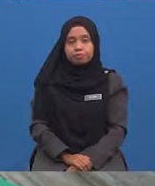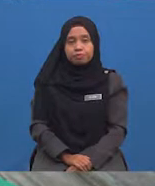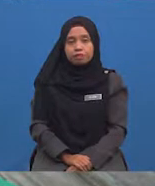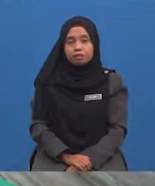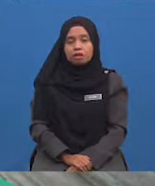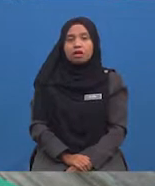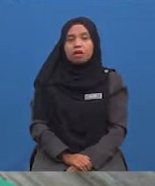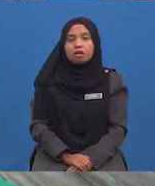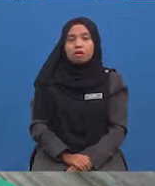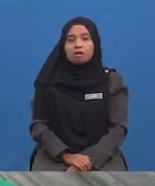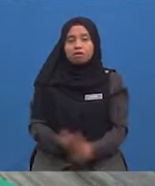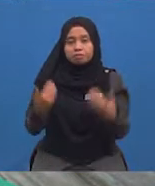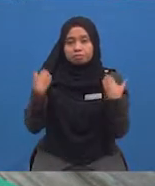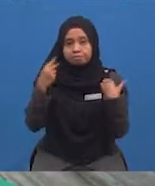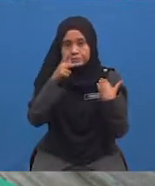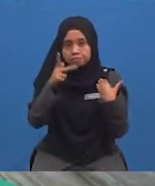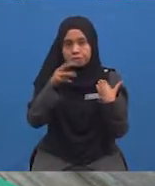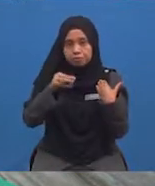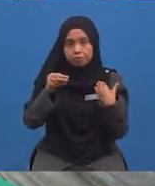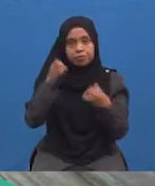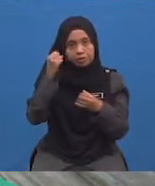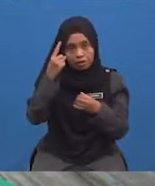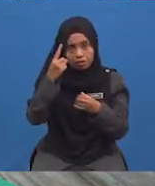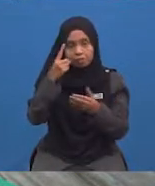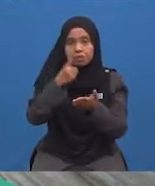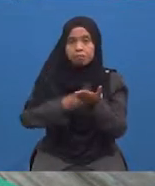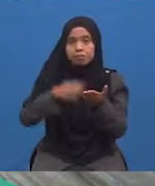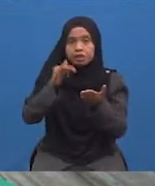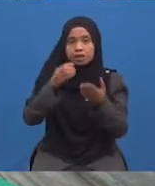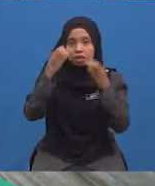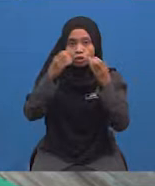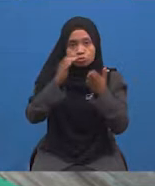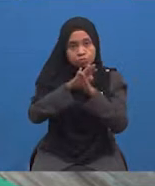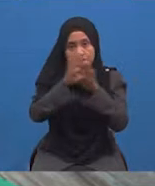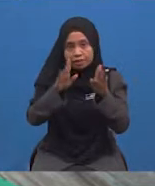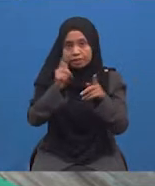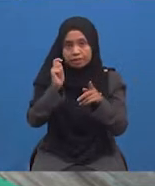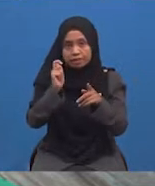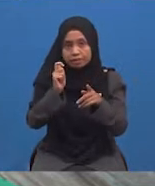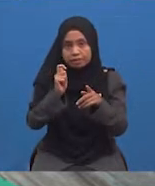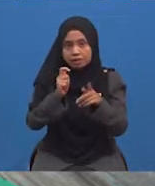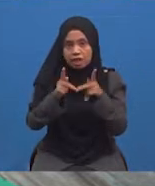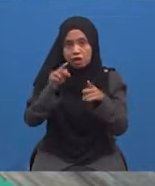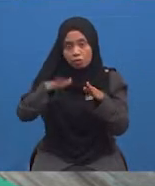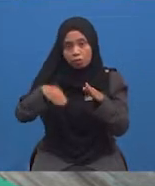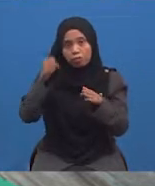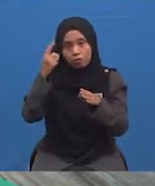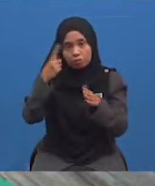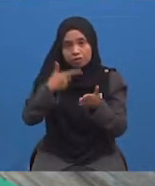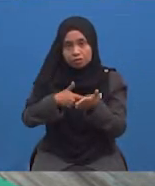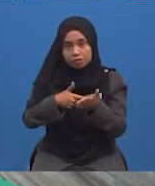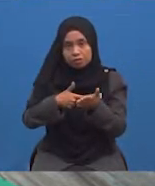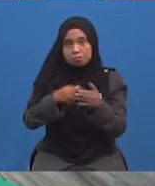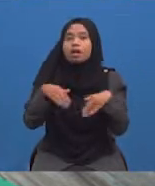Baiklah murid-murid, adakah anda faham apa yang telah cikgu terangkan tadi? Kalau masih belum faham